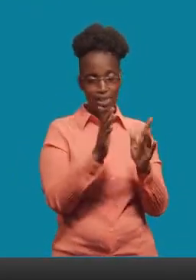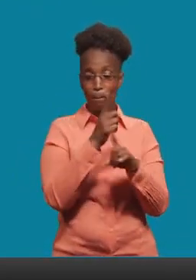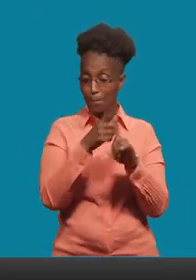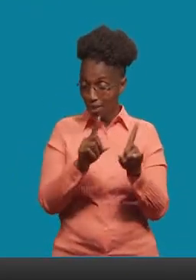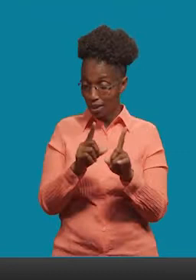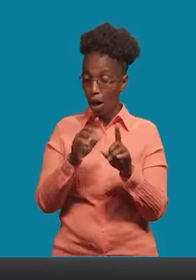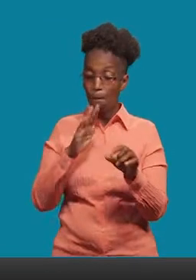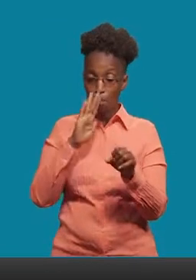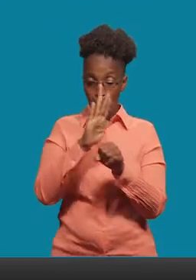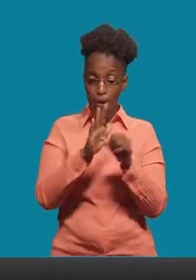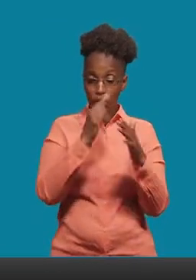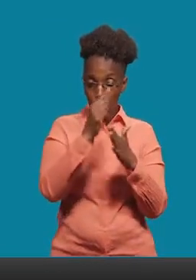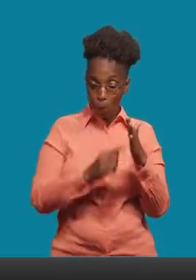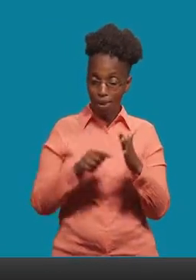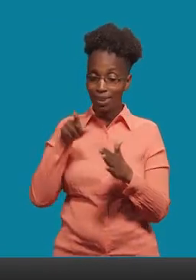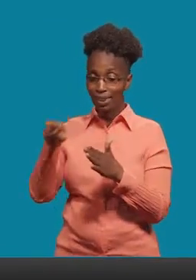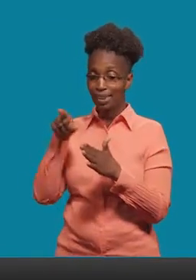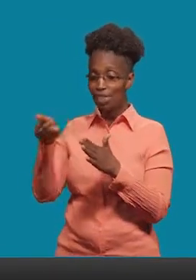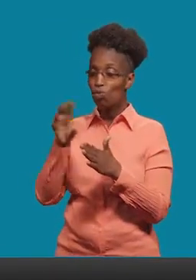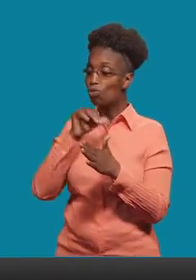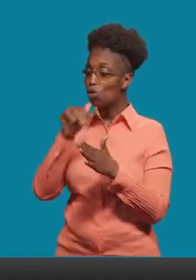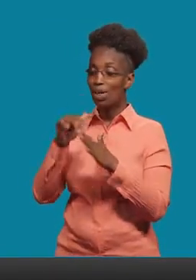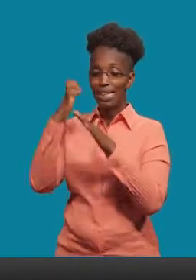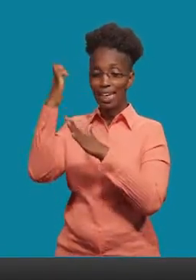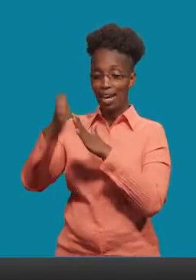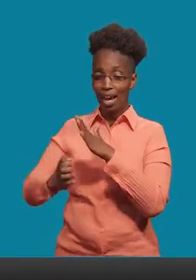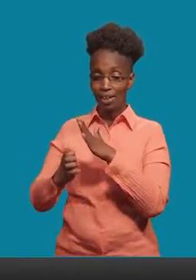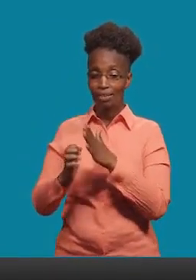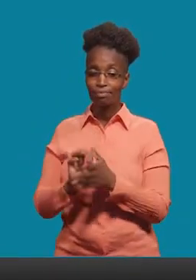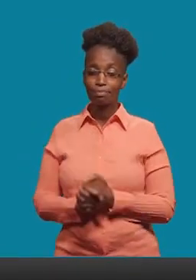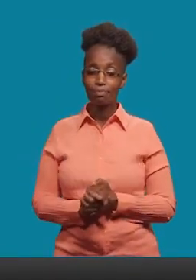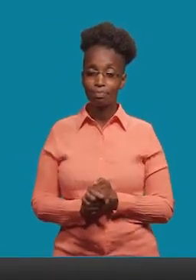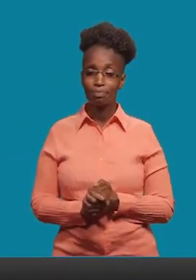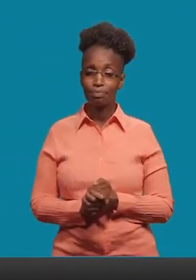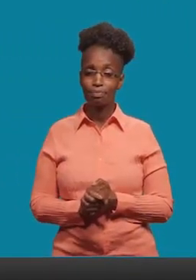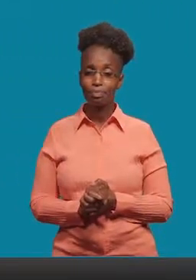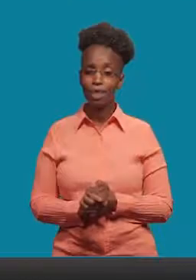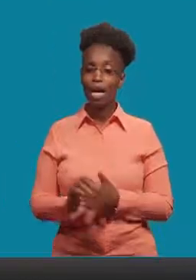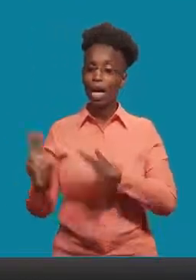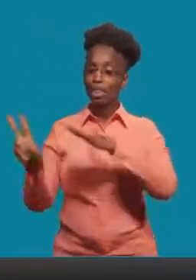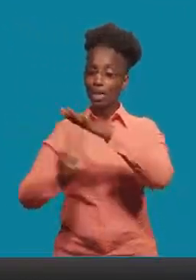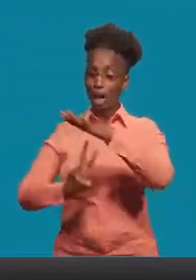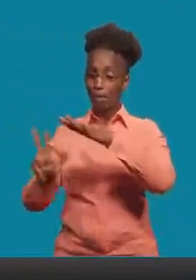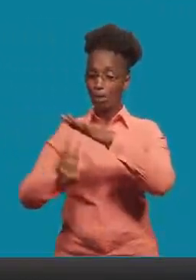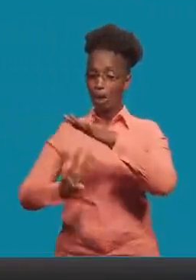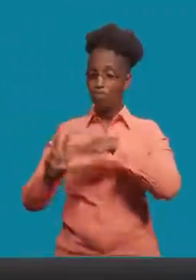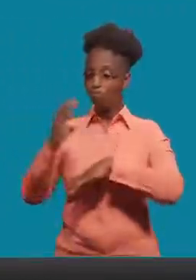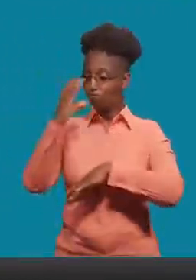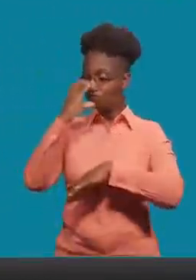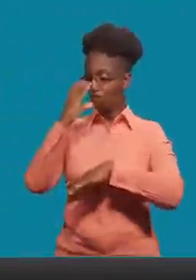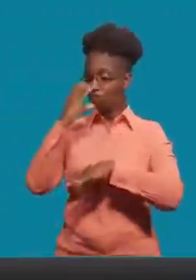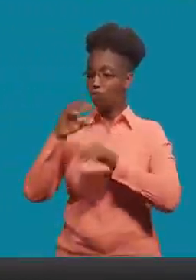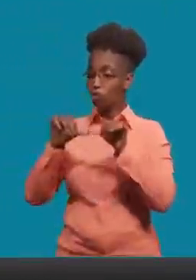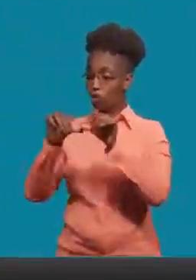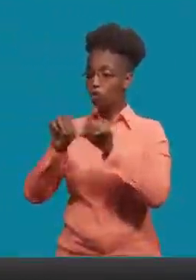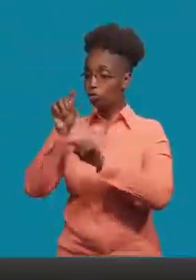mimi nawaambia kuvunjika kwa mwiko sio mwisho wa kupika. Mgombea mwenzo wa muungano huo Rigathi Gachagua